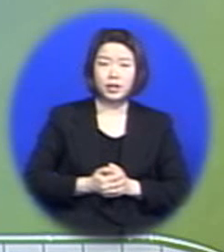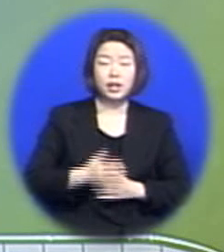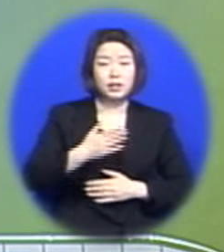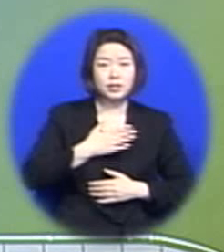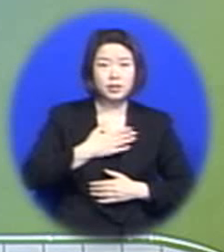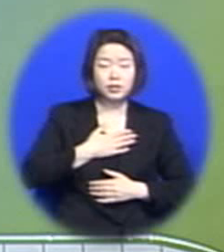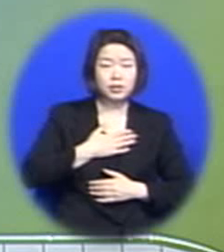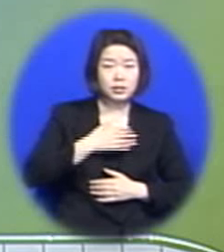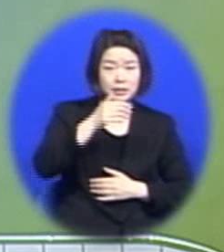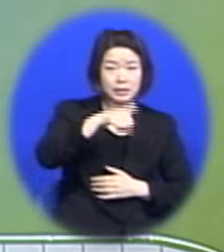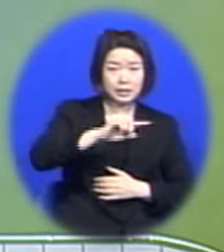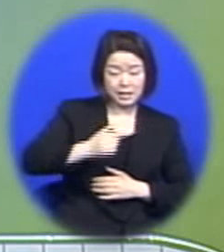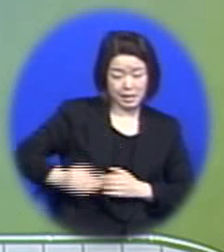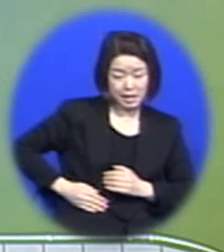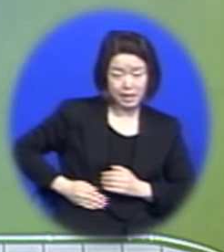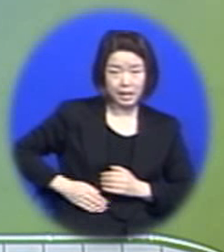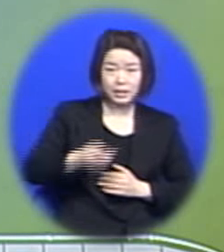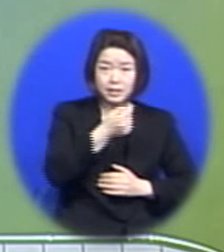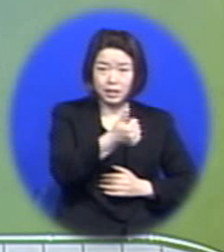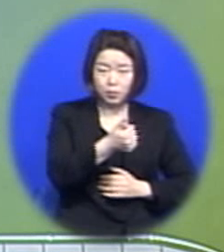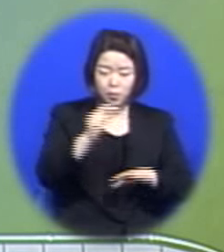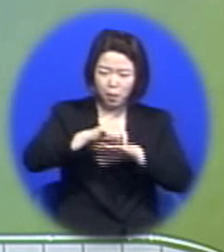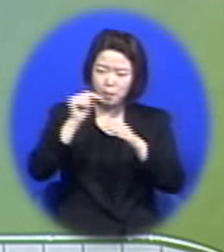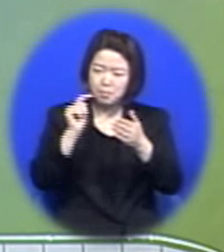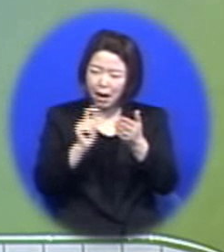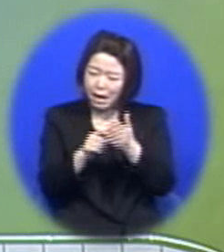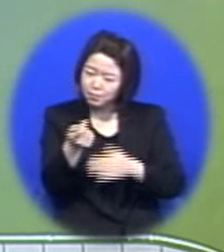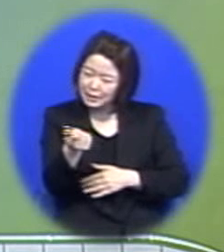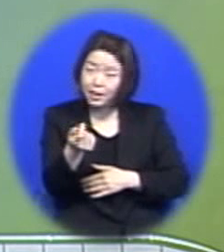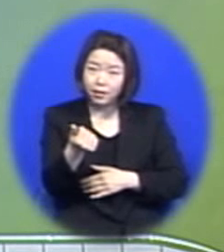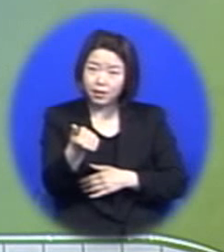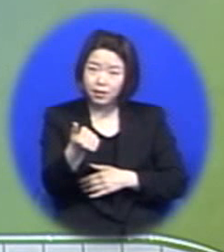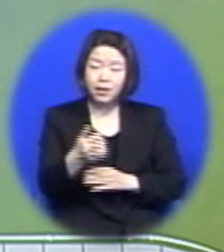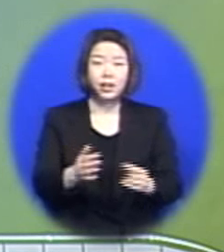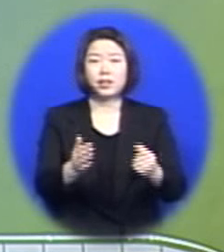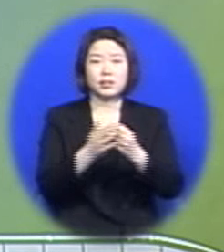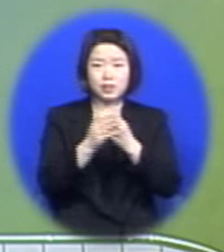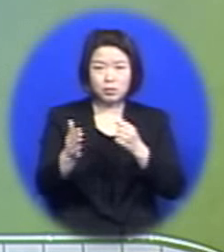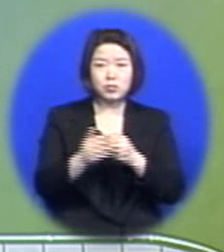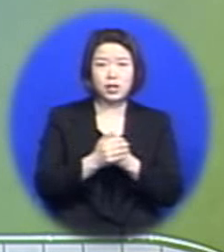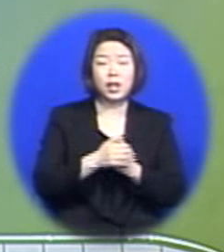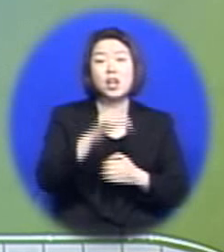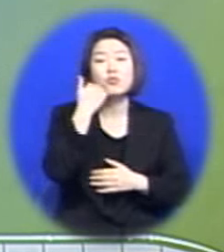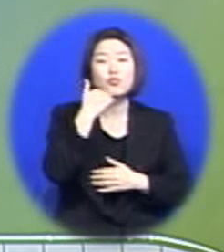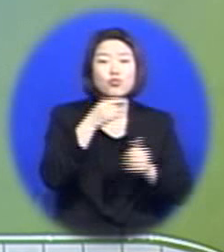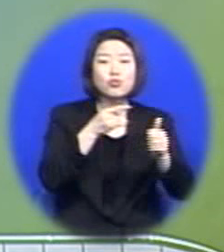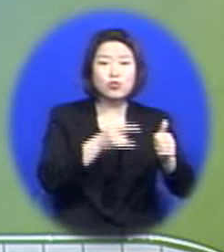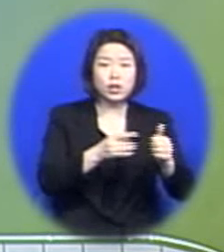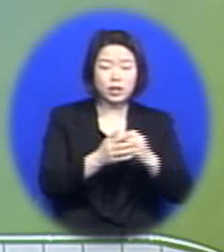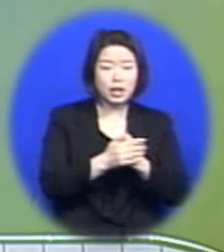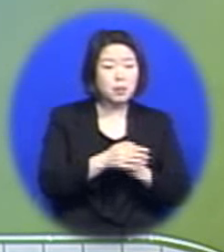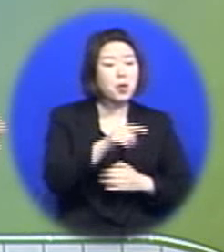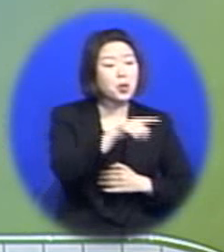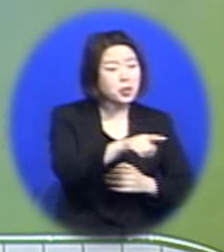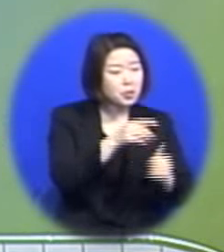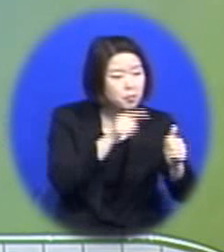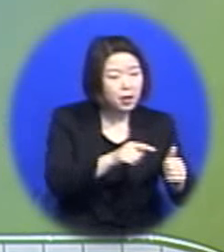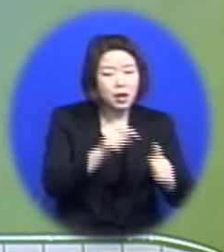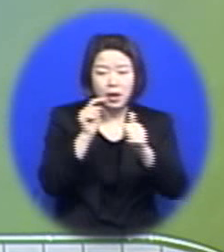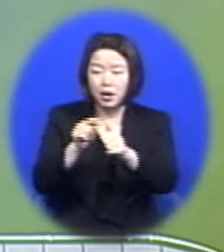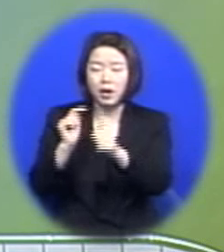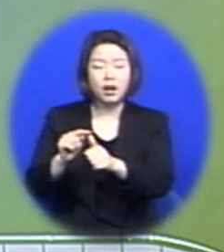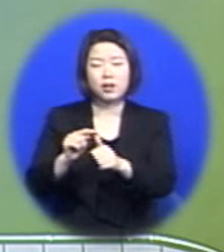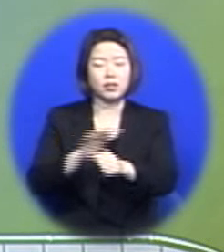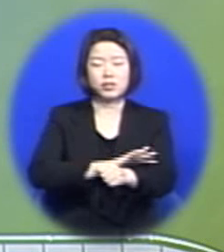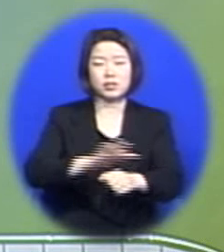저는 간이 작고 소심해요. 그래서 누구에게 뭐 이렇게 하라 저렇게 하라 시키지도